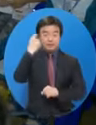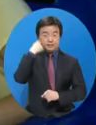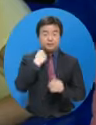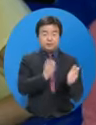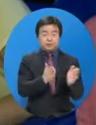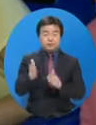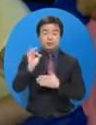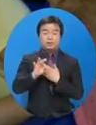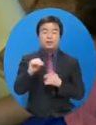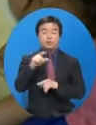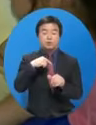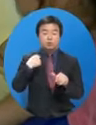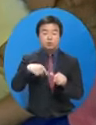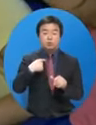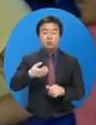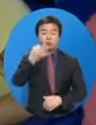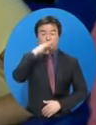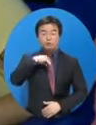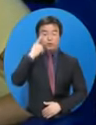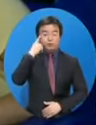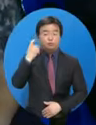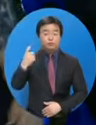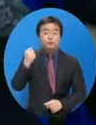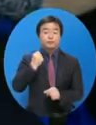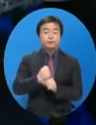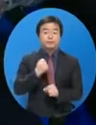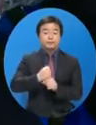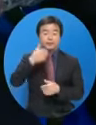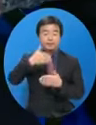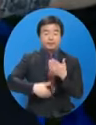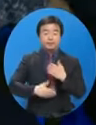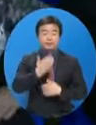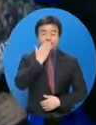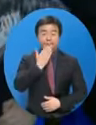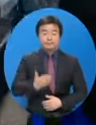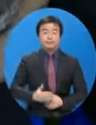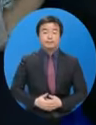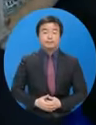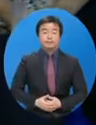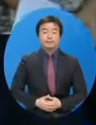교육적인 효과는 물론 추억까지 남길 수 있습니다. EBS 뉴스 서연아입니다.